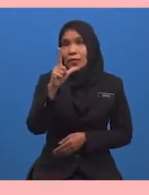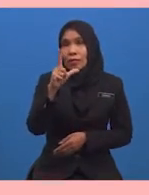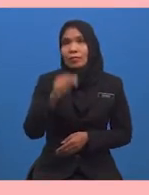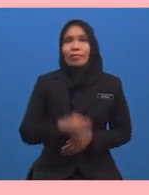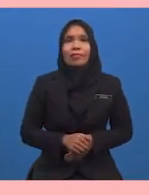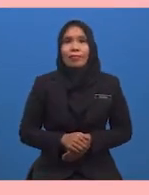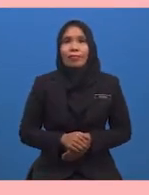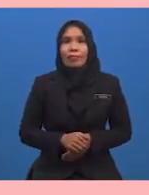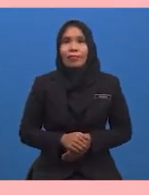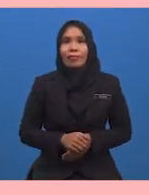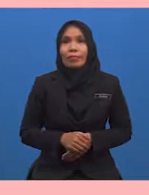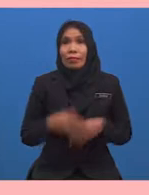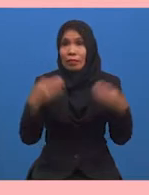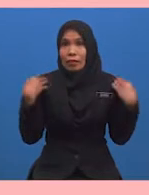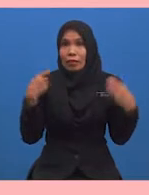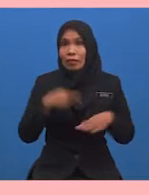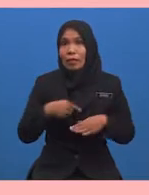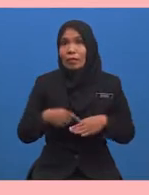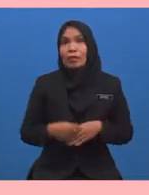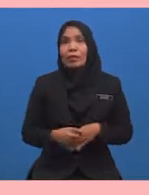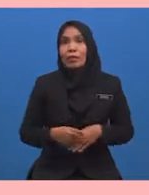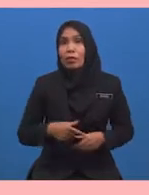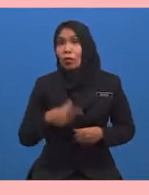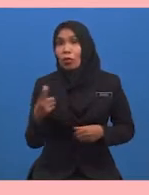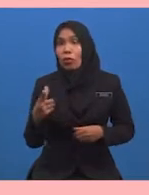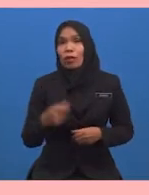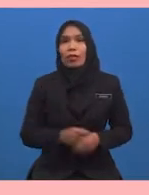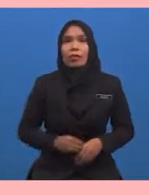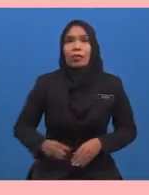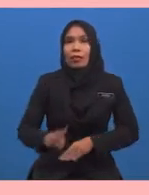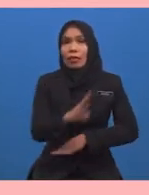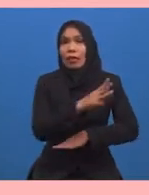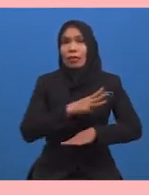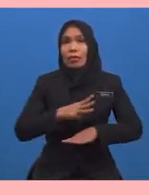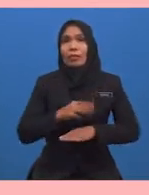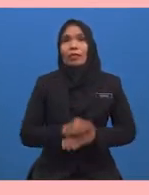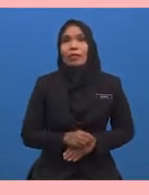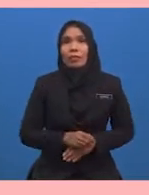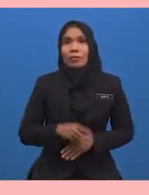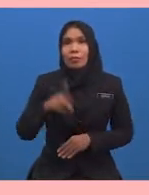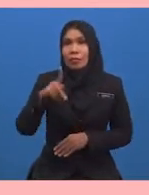luar kawasan pesisir pantai Terengganu, Sarawak dan Sabah.